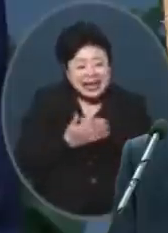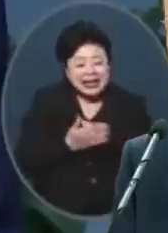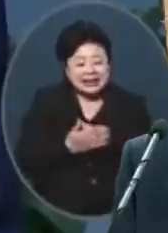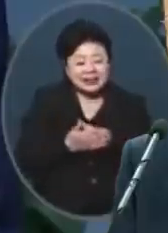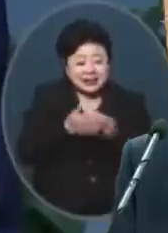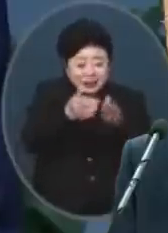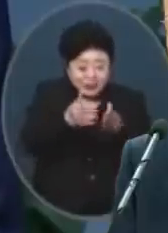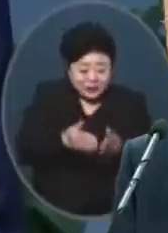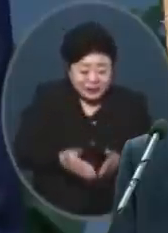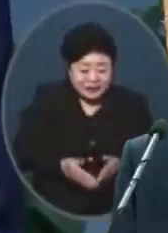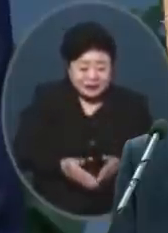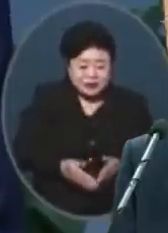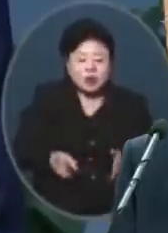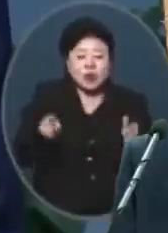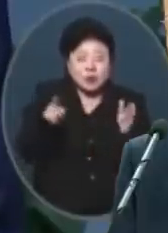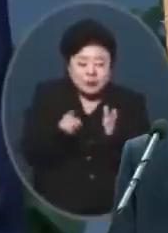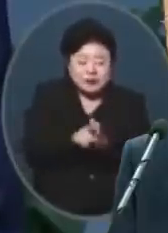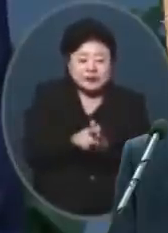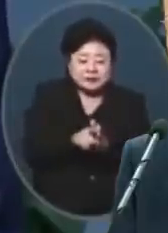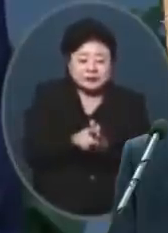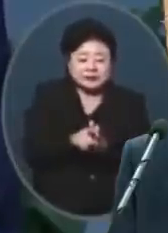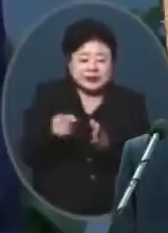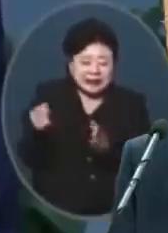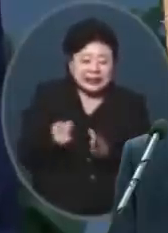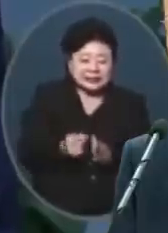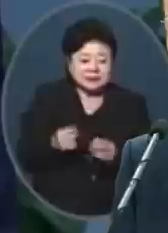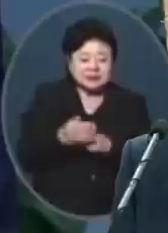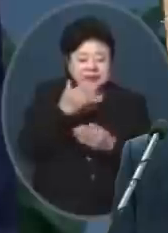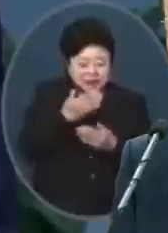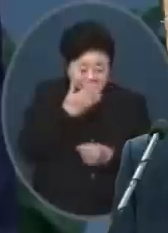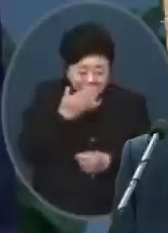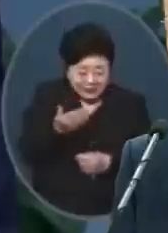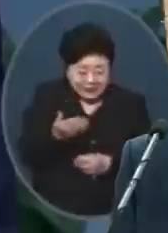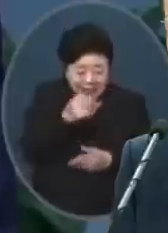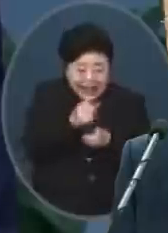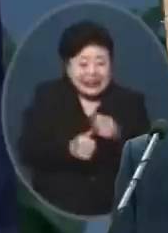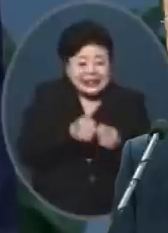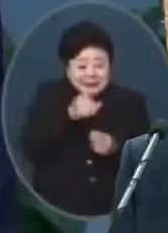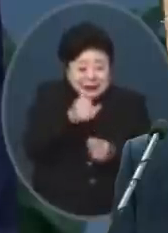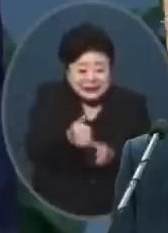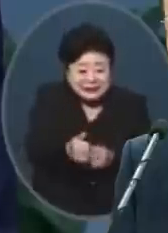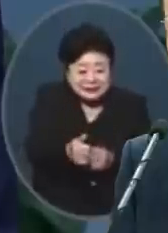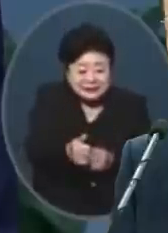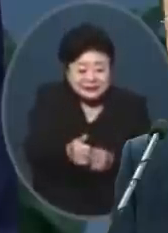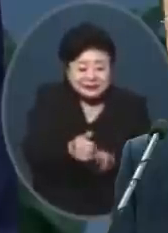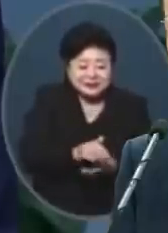나야 믿음으로 만나면 구원을 얻는 것입니다 하나님은